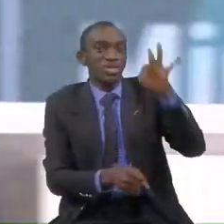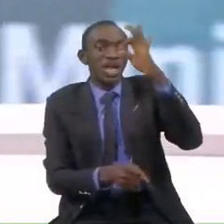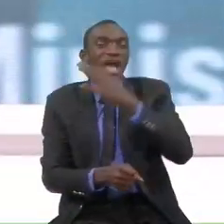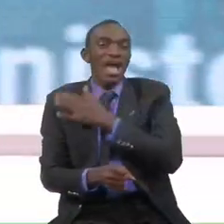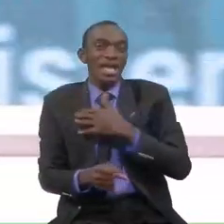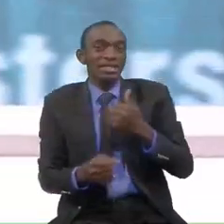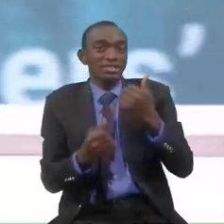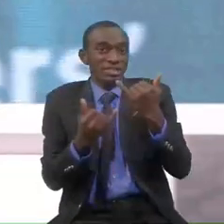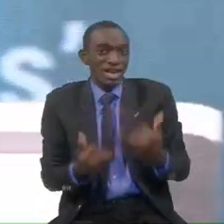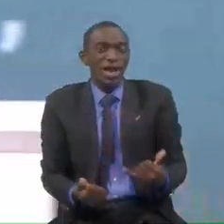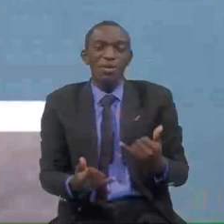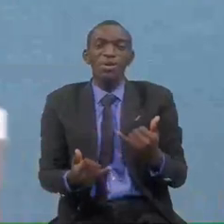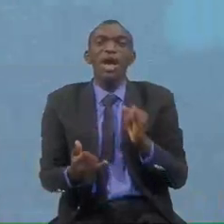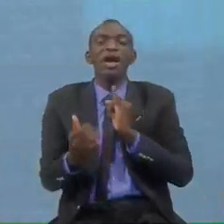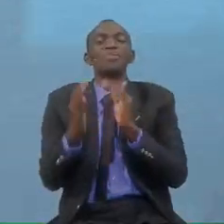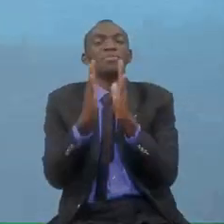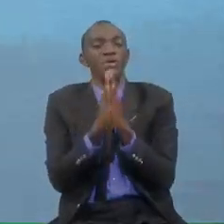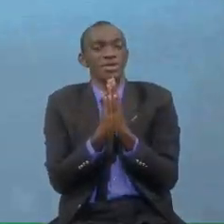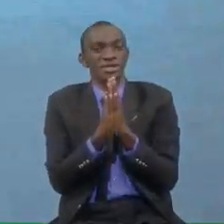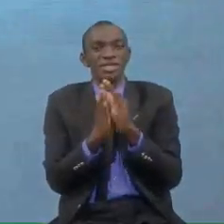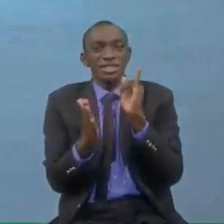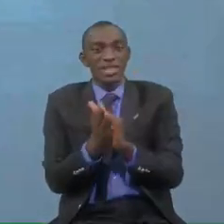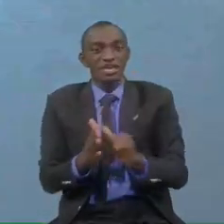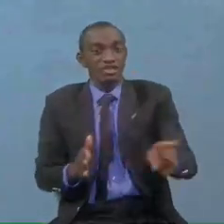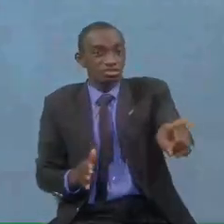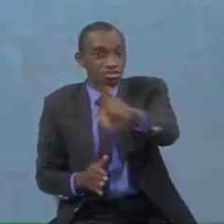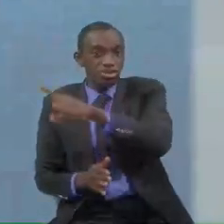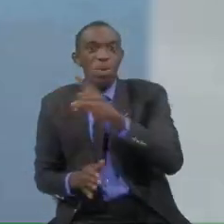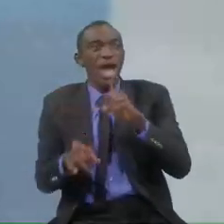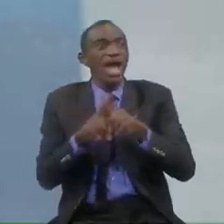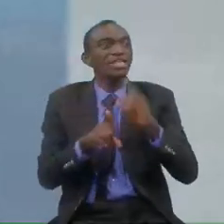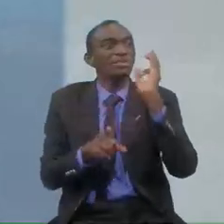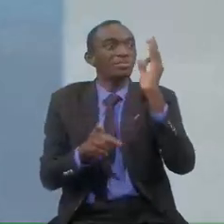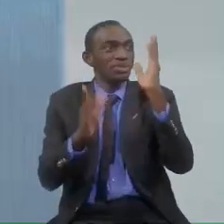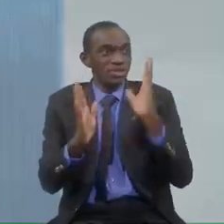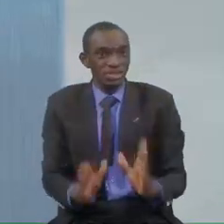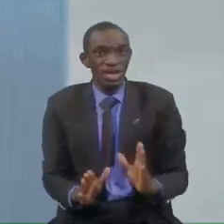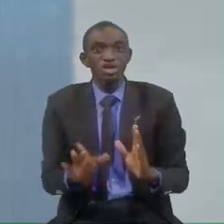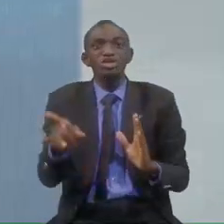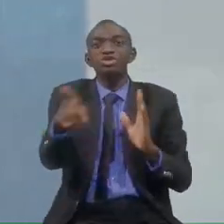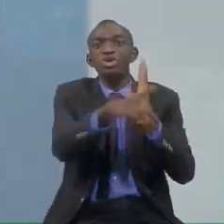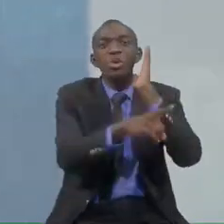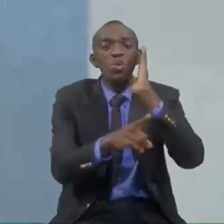de ses esprits. Et je prie que vous, en tant que ministre,